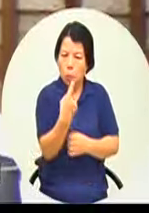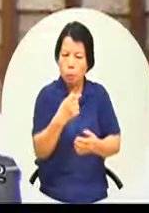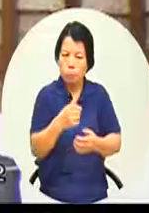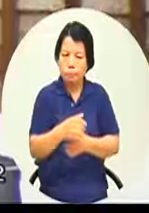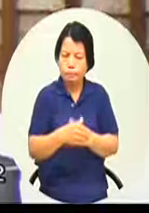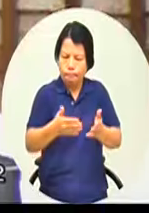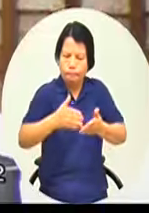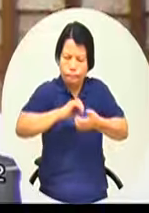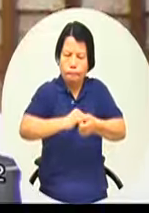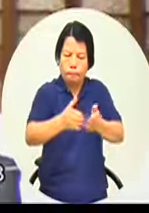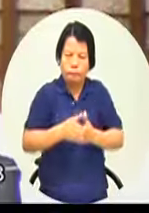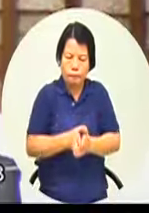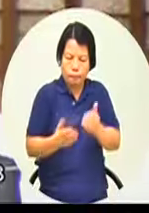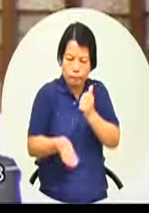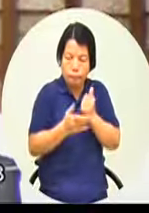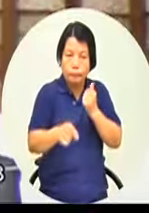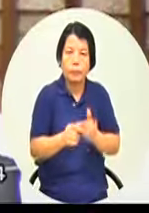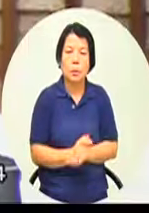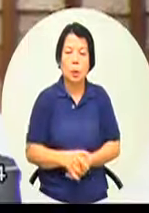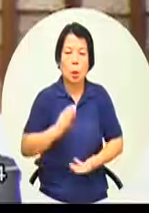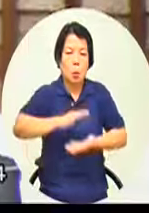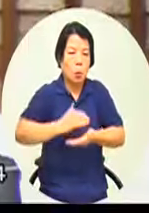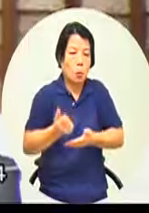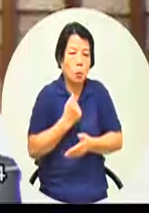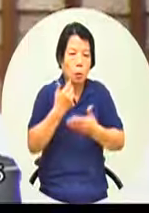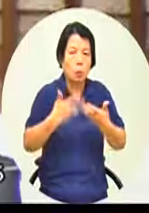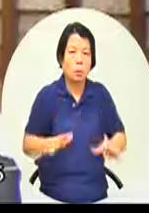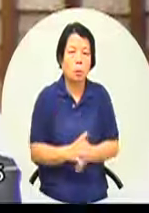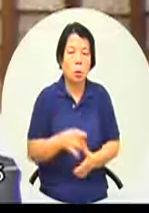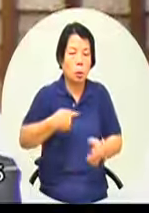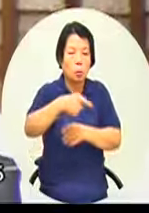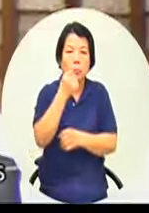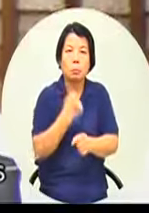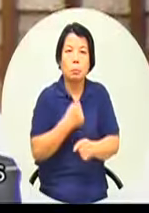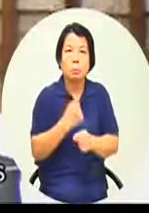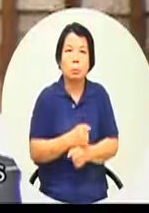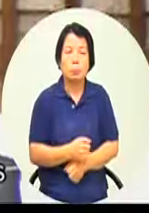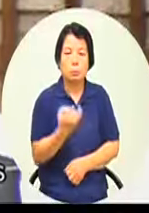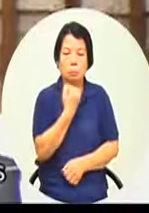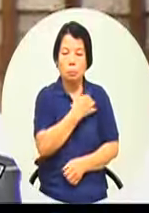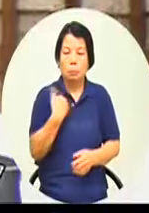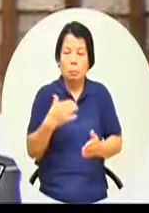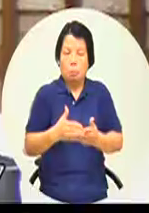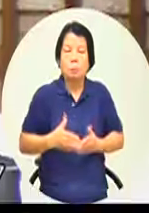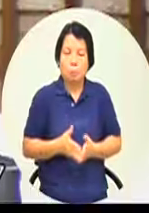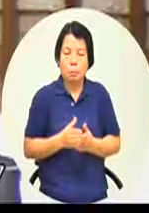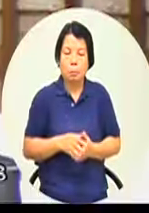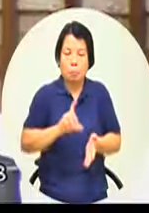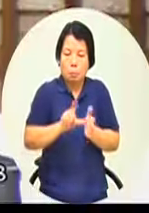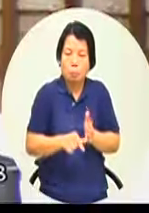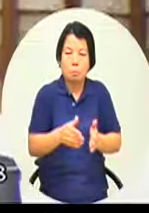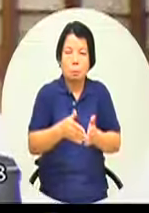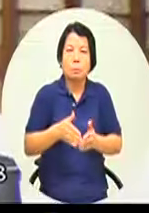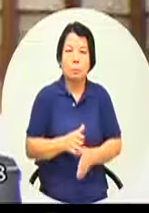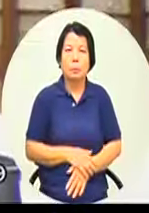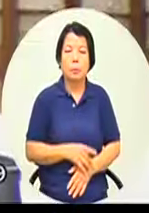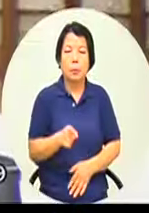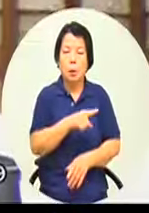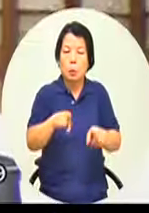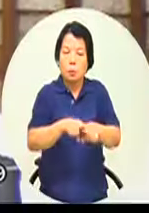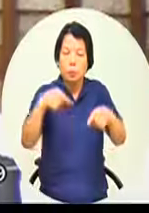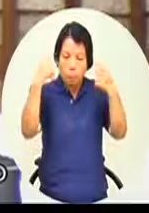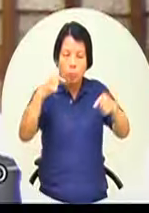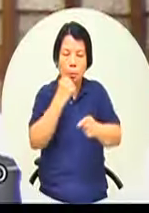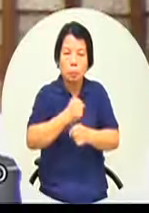可能啊，有很多的压力，可能你要执行这些，可能也要需要时间。那我知道你们平常有